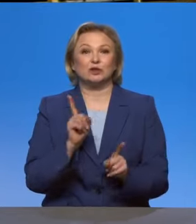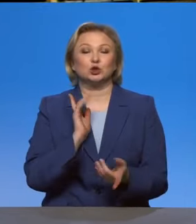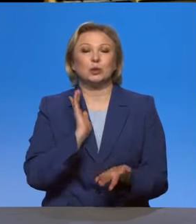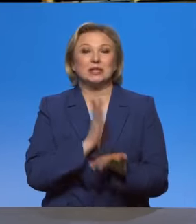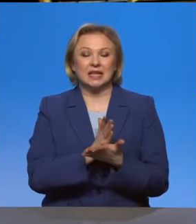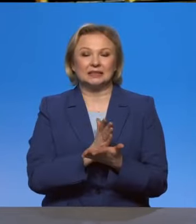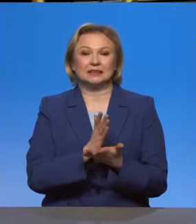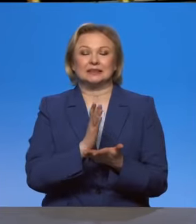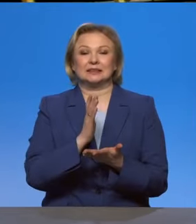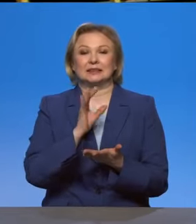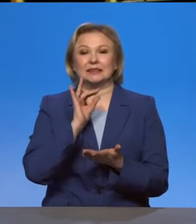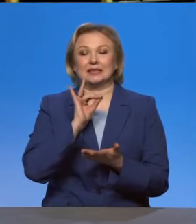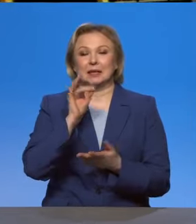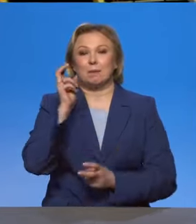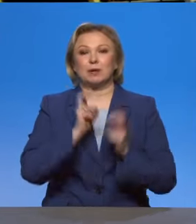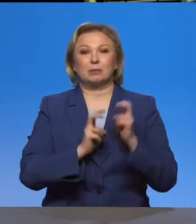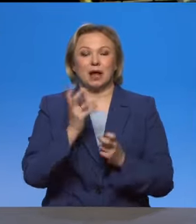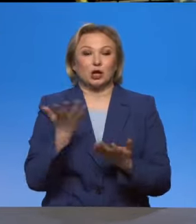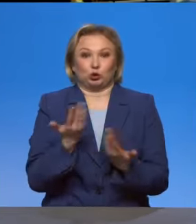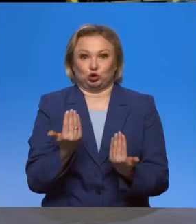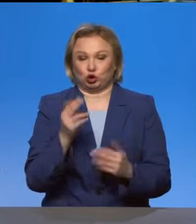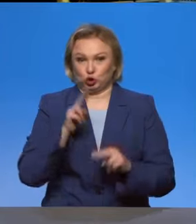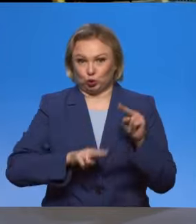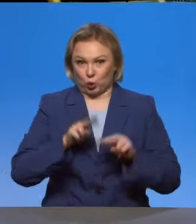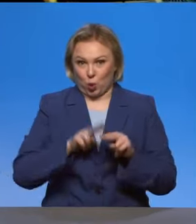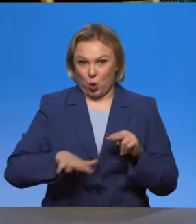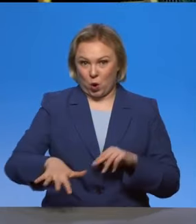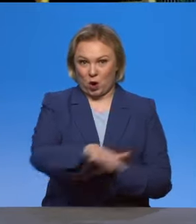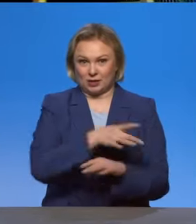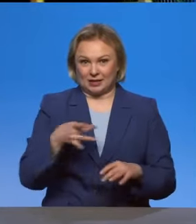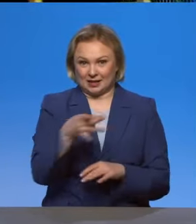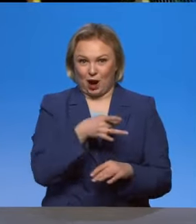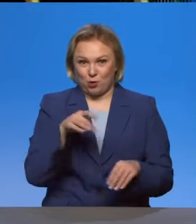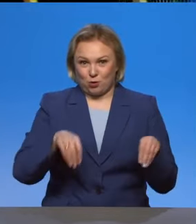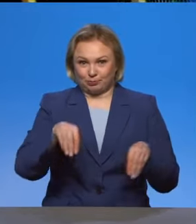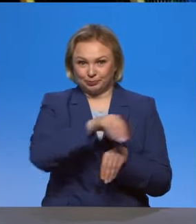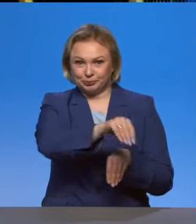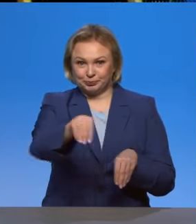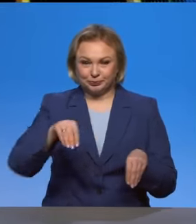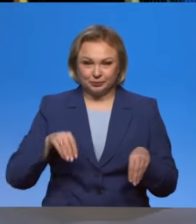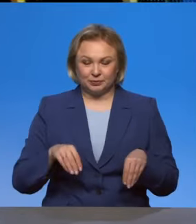предприятия, которые сейчас строят, да, вот эти, скажем, да, какие-то